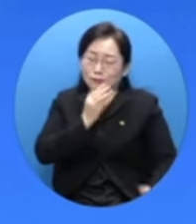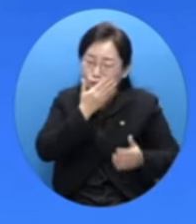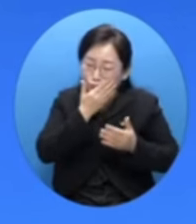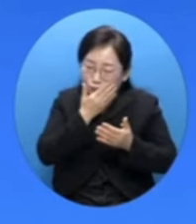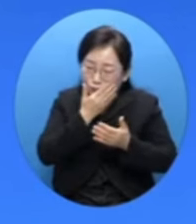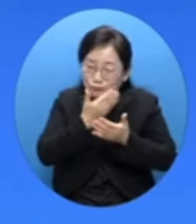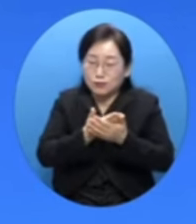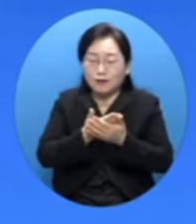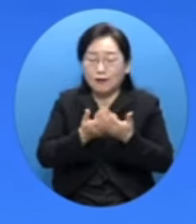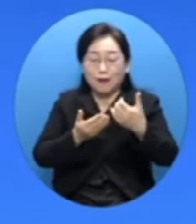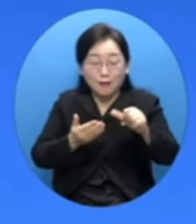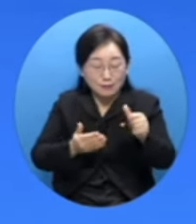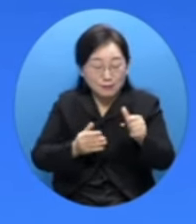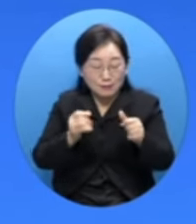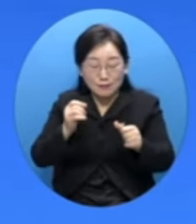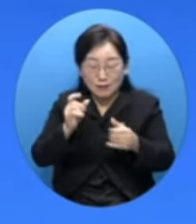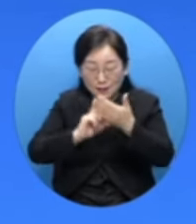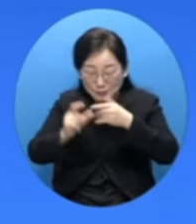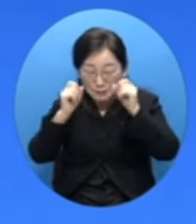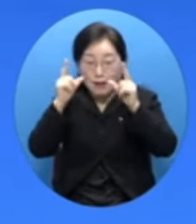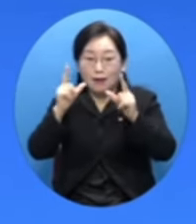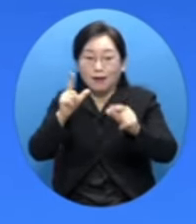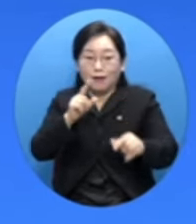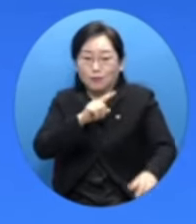귀하겠습니까? 눈을 뜨면 제일 먼저 찾는 것이